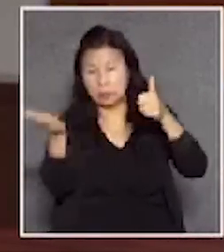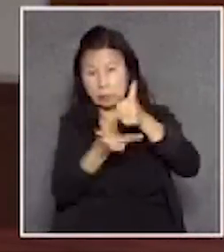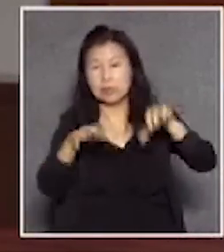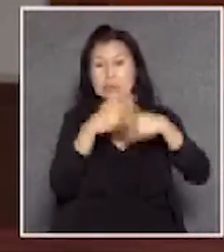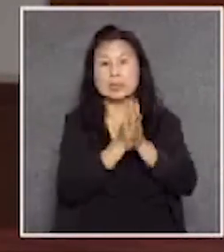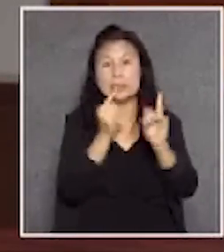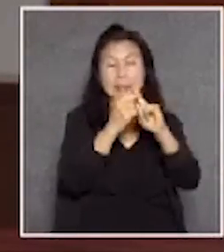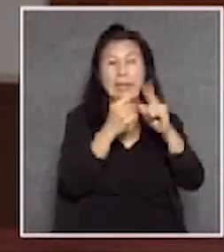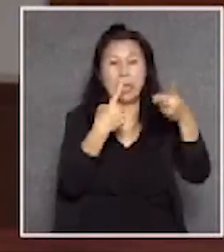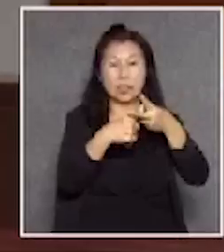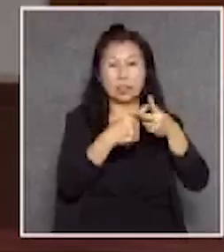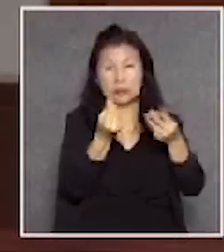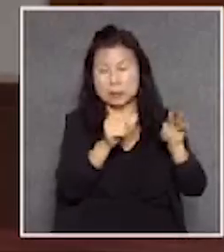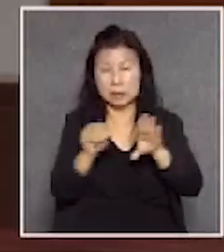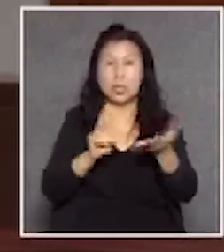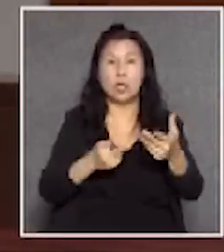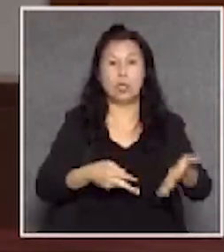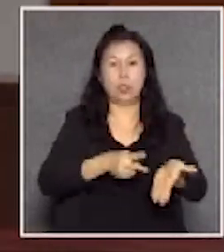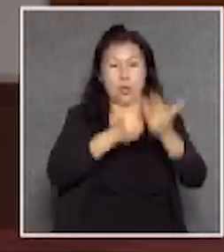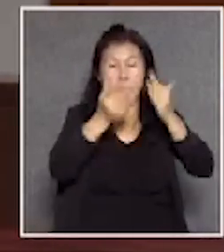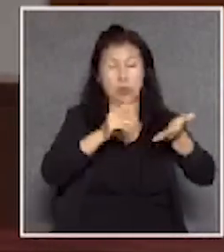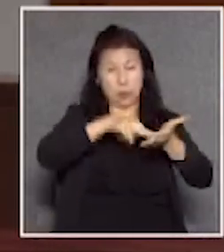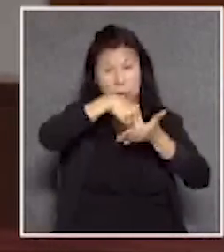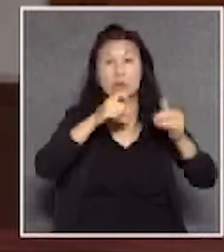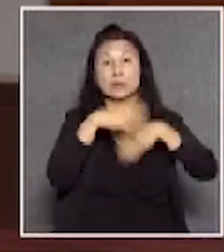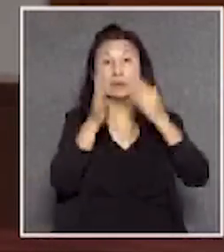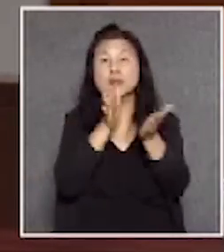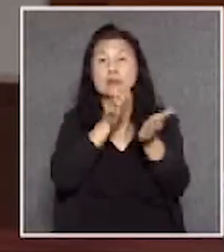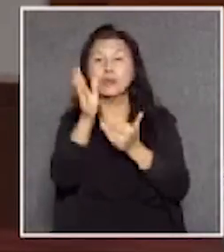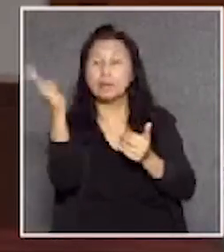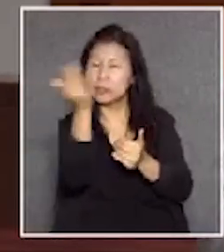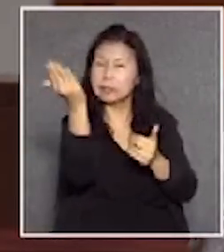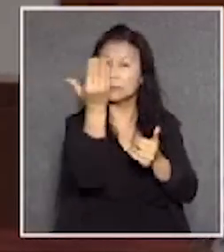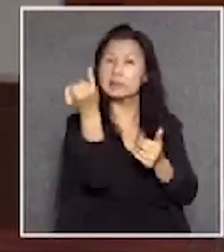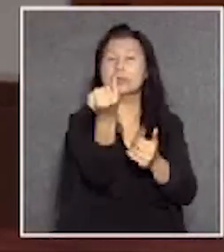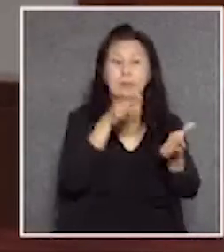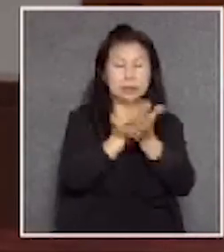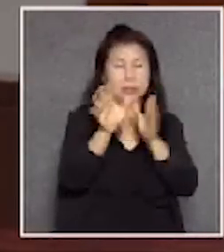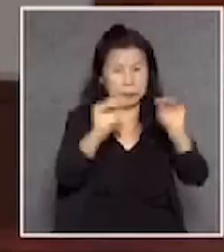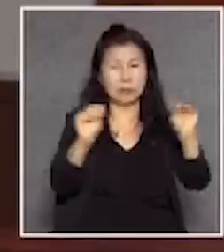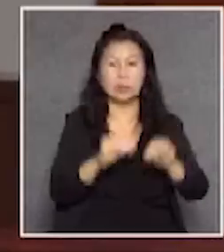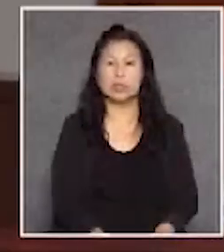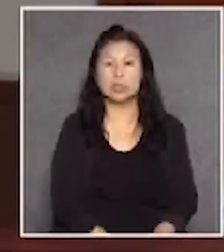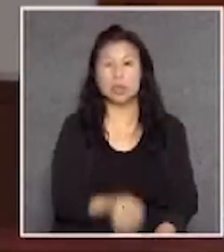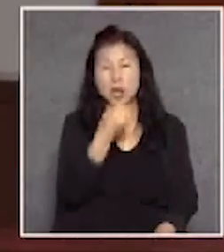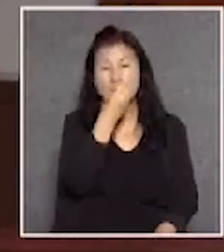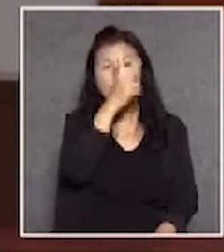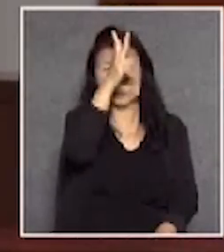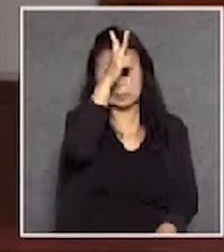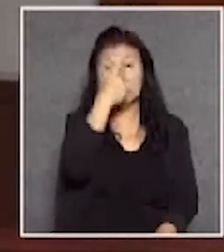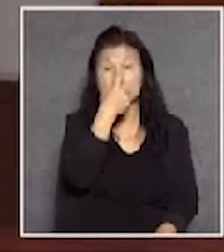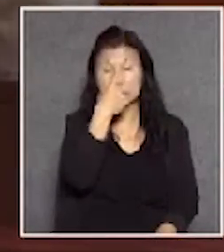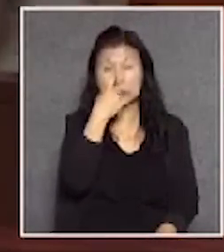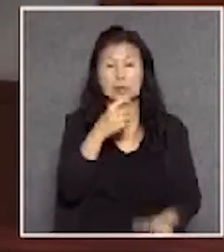沙灘和獨立式豪宅，摧毀當地的景觀和生態。由於港英政府規劃